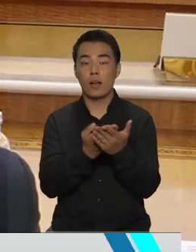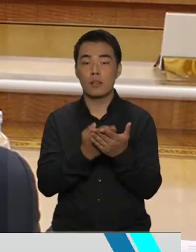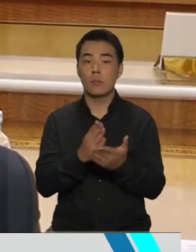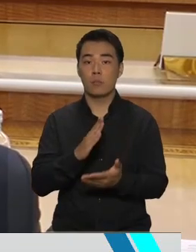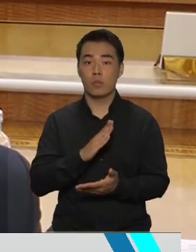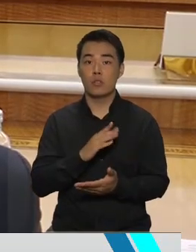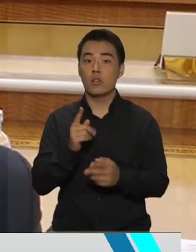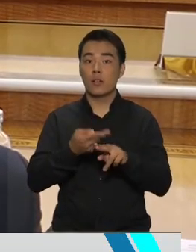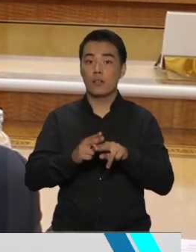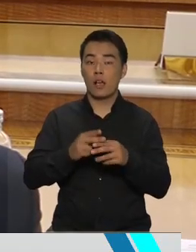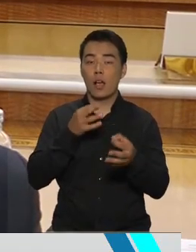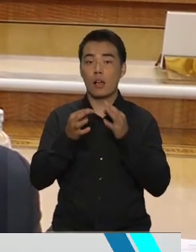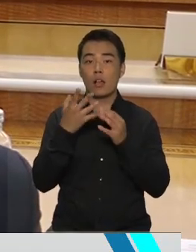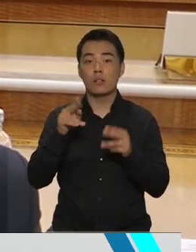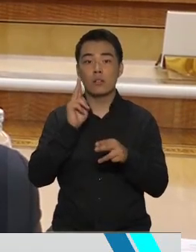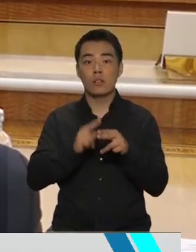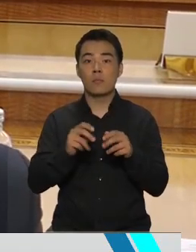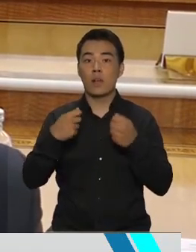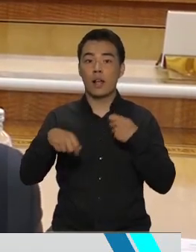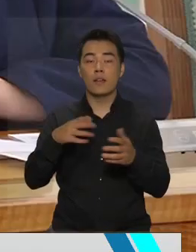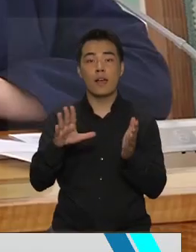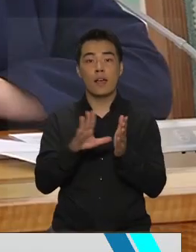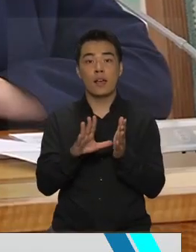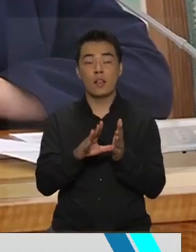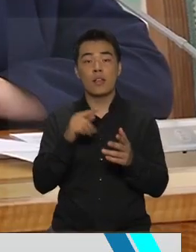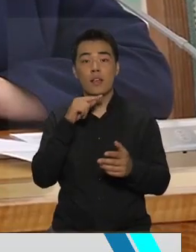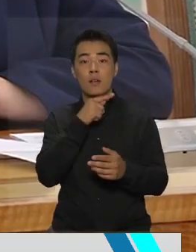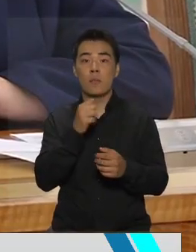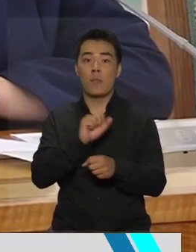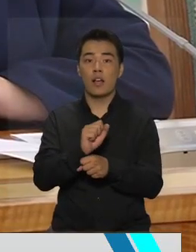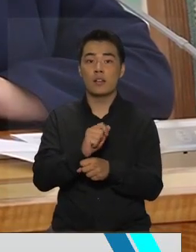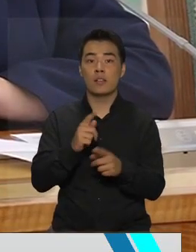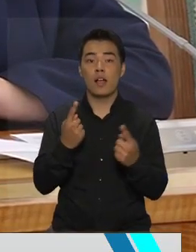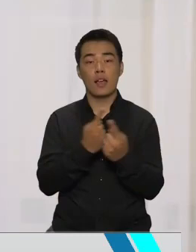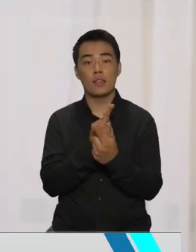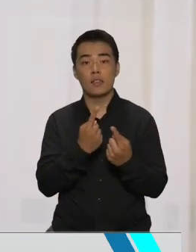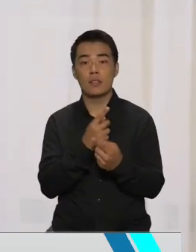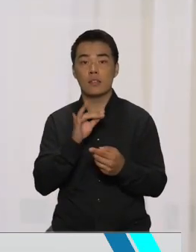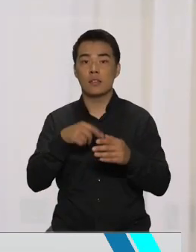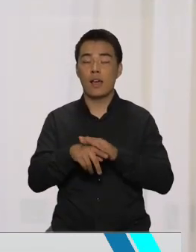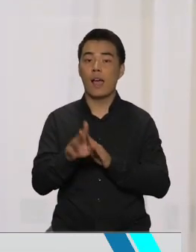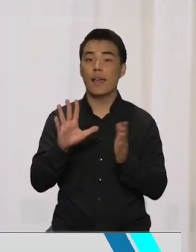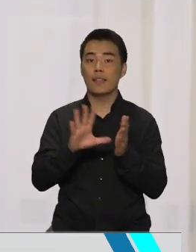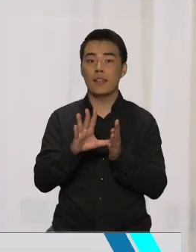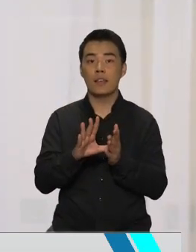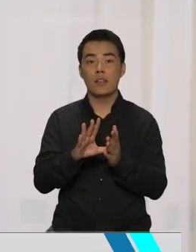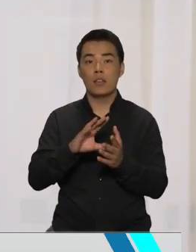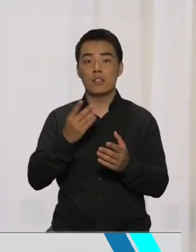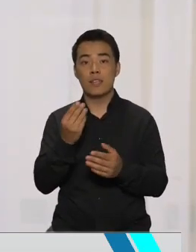жеткізді. Әңгіме барысында сауда экономика, көлік логистика, ауыл шаруашылығы, энергетика, қаржы